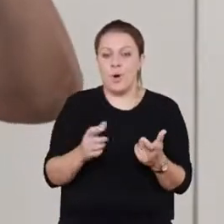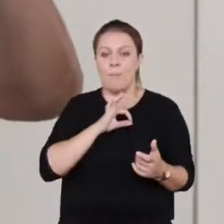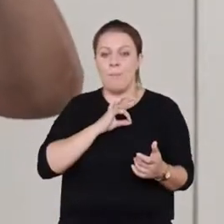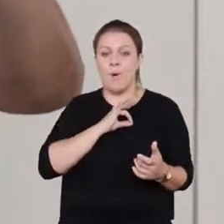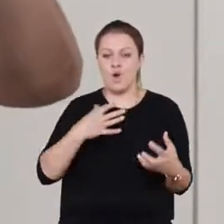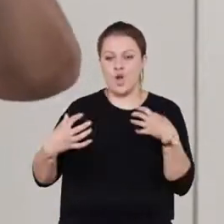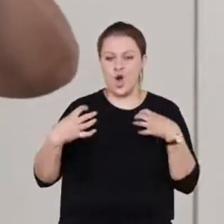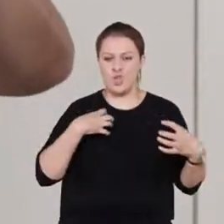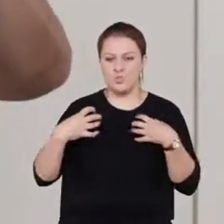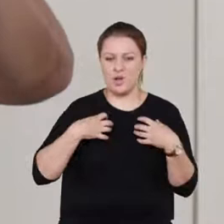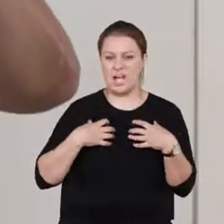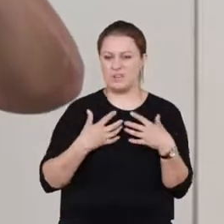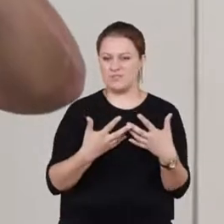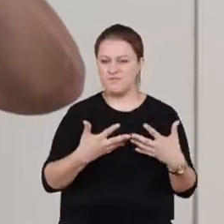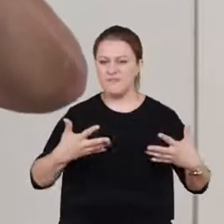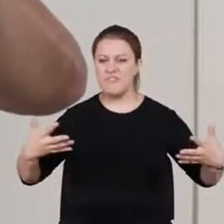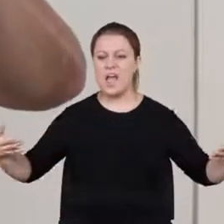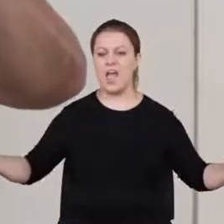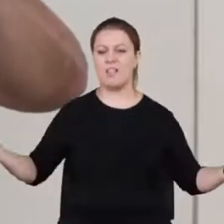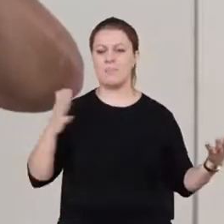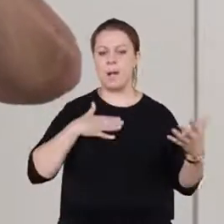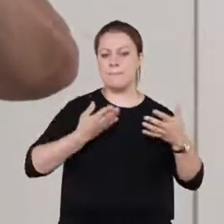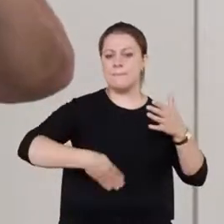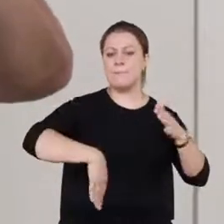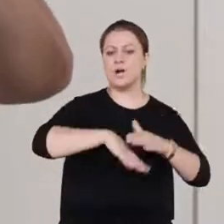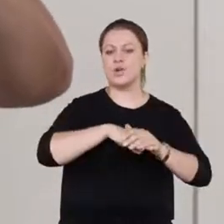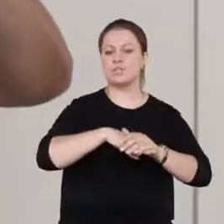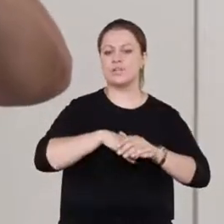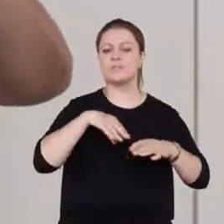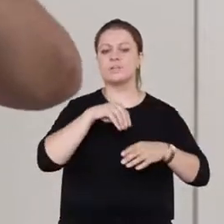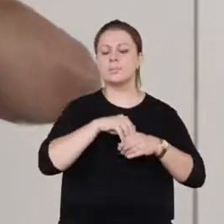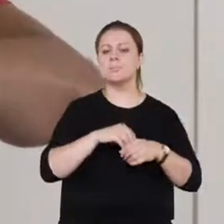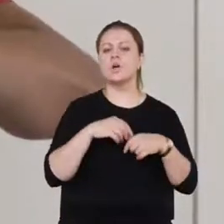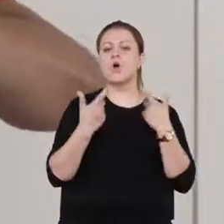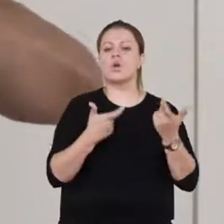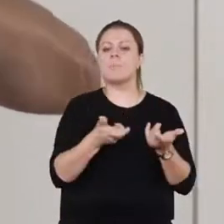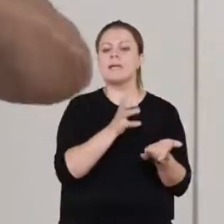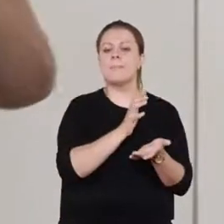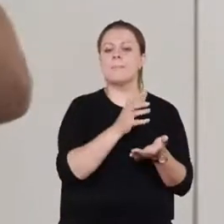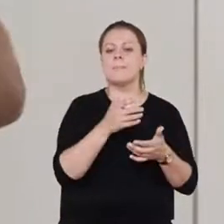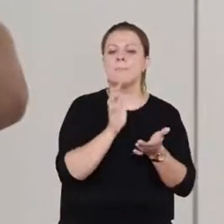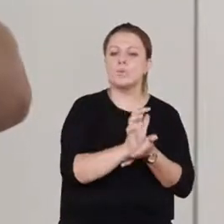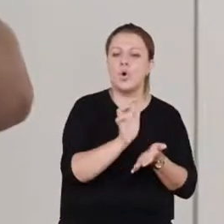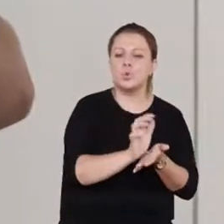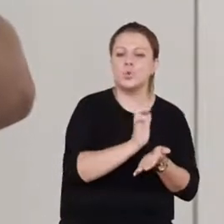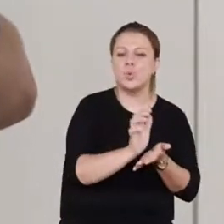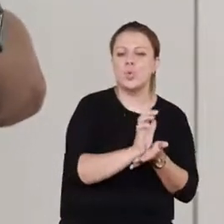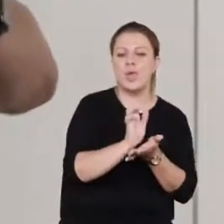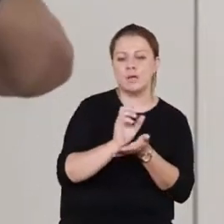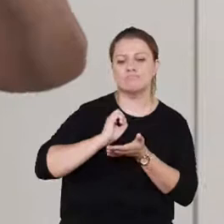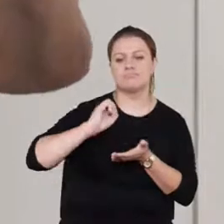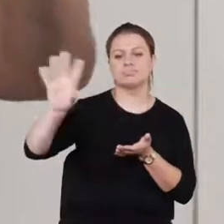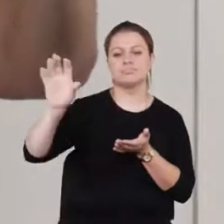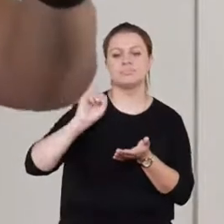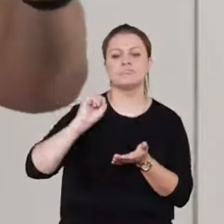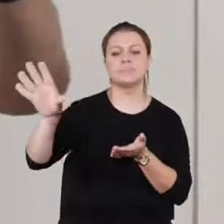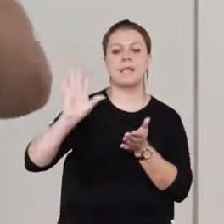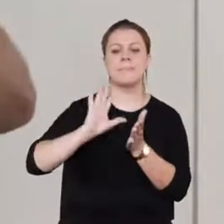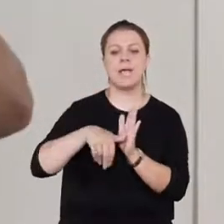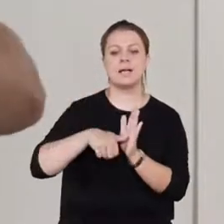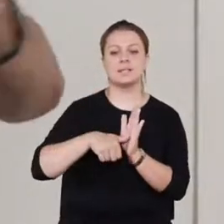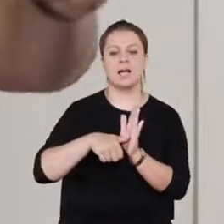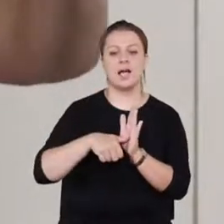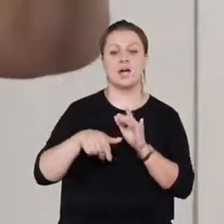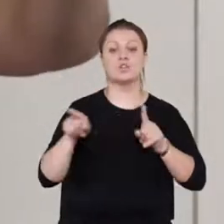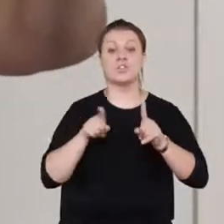gospodarstwa, wielkie majątki to są gospodarstwa produkujące na rynek, a nie na potrzeby, czyli zaopatrujące miasta. A zatem jeżeli podzielimy